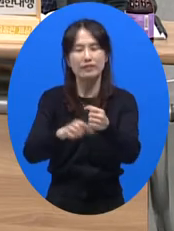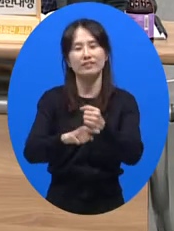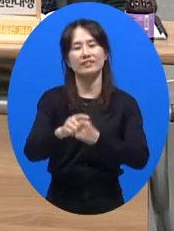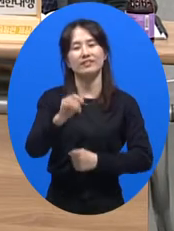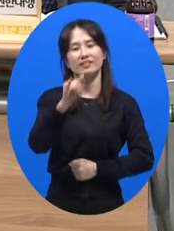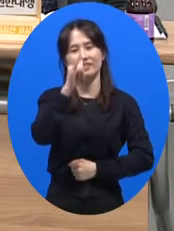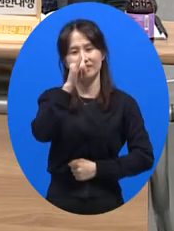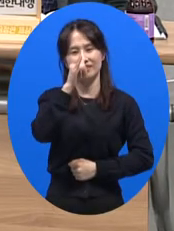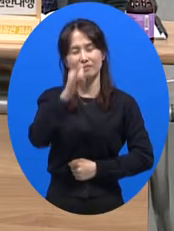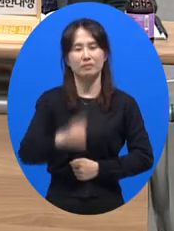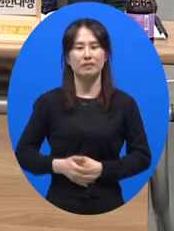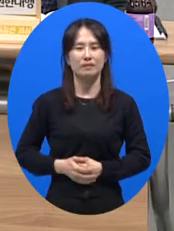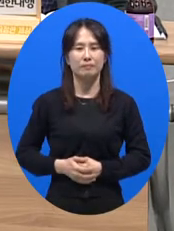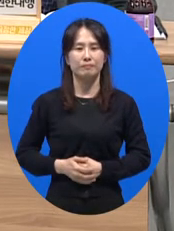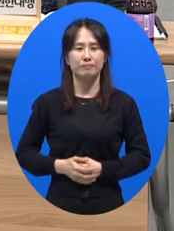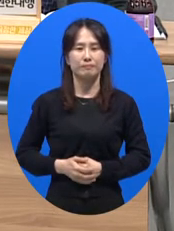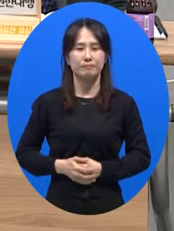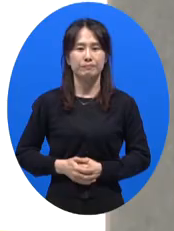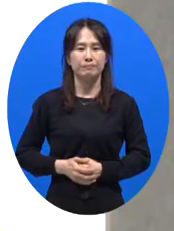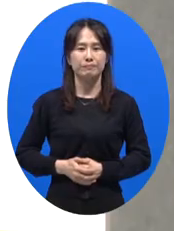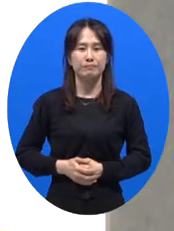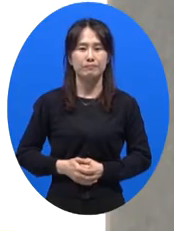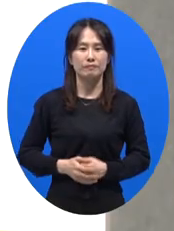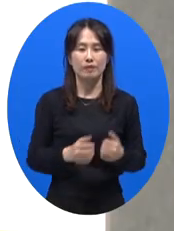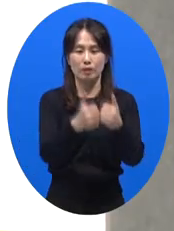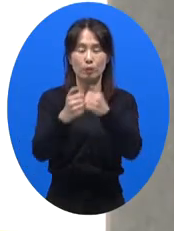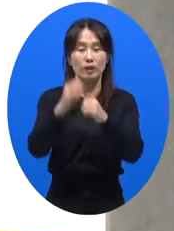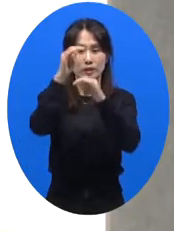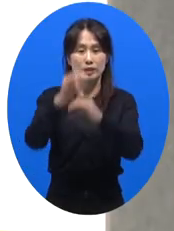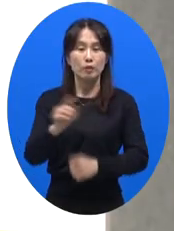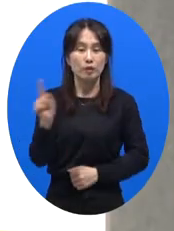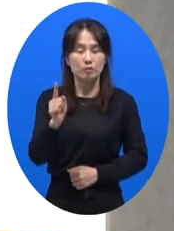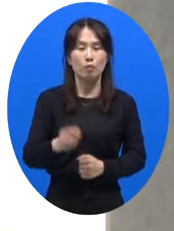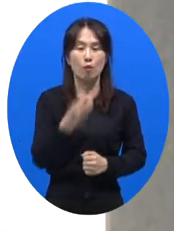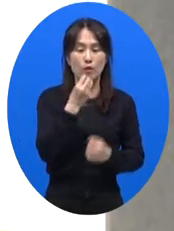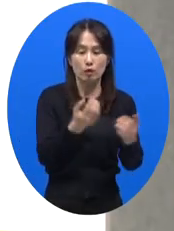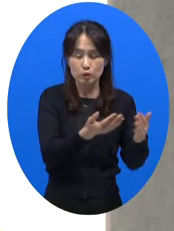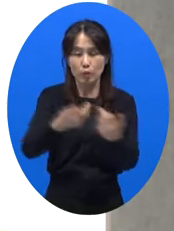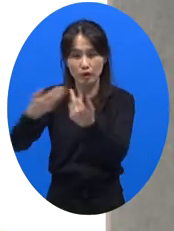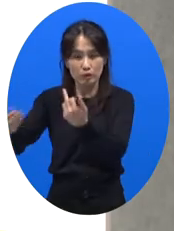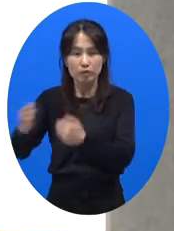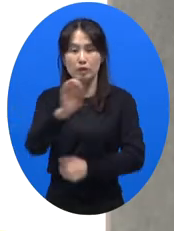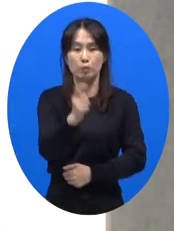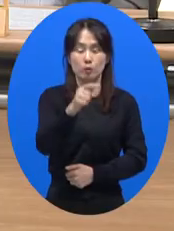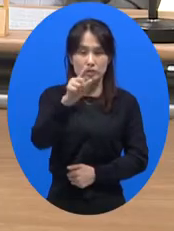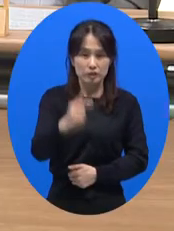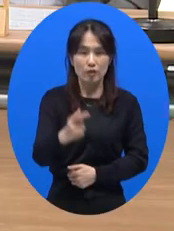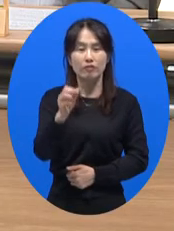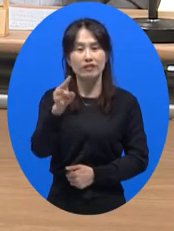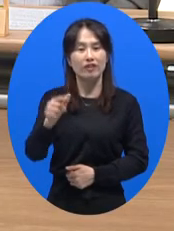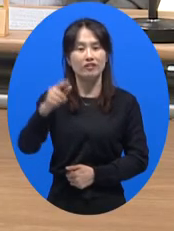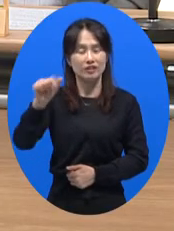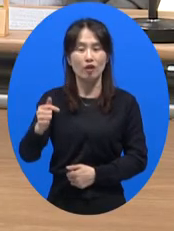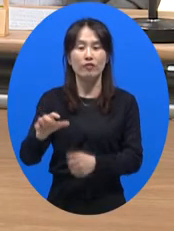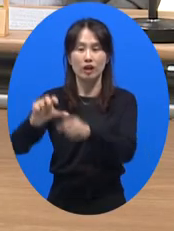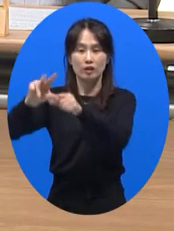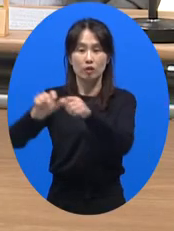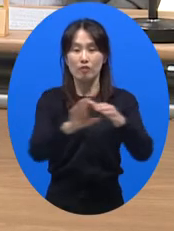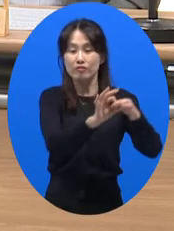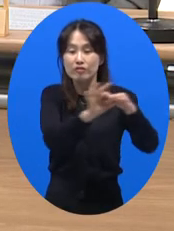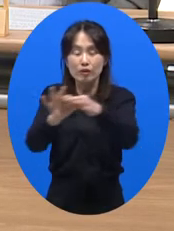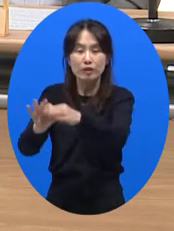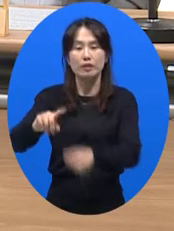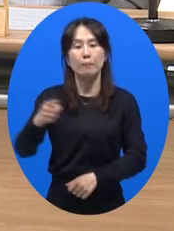강원 철원 을 잇는 총연장 120km 에 주상절리 낄 종주 낄 완성과 접경 지 군사 규제 완화 에